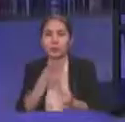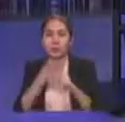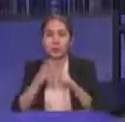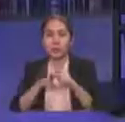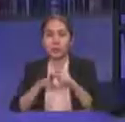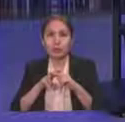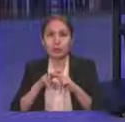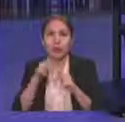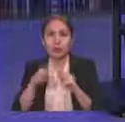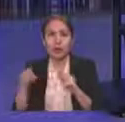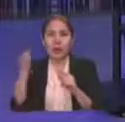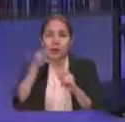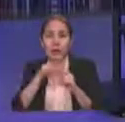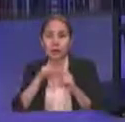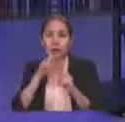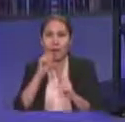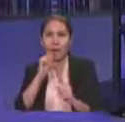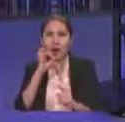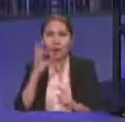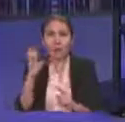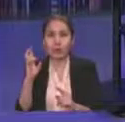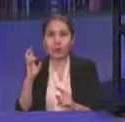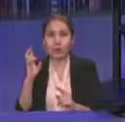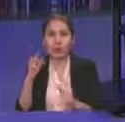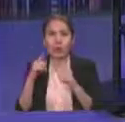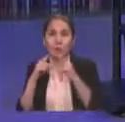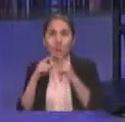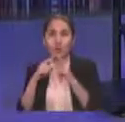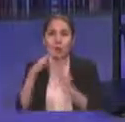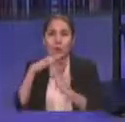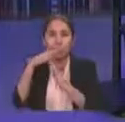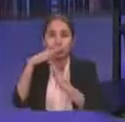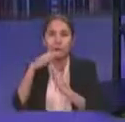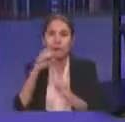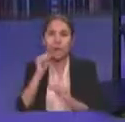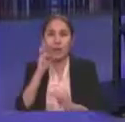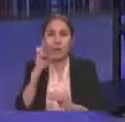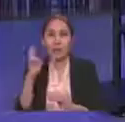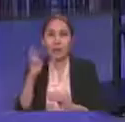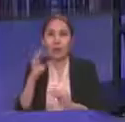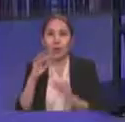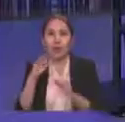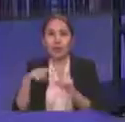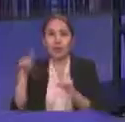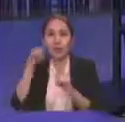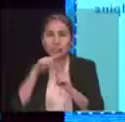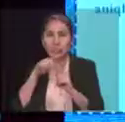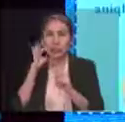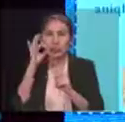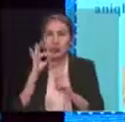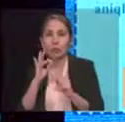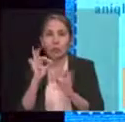Bunda aylananing AOB burchakka tiralgan AB yoyining gradus